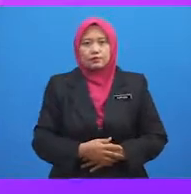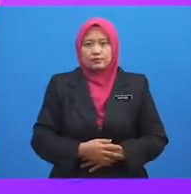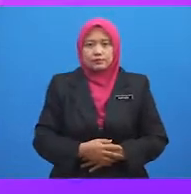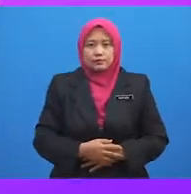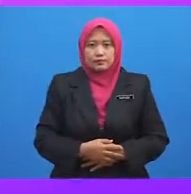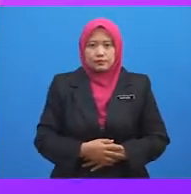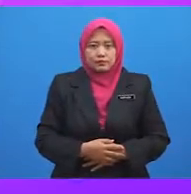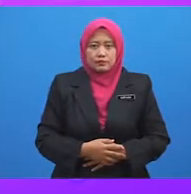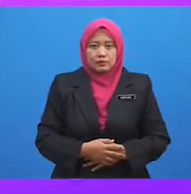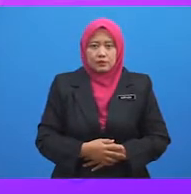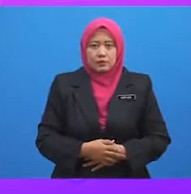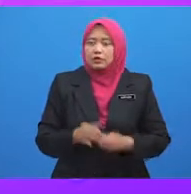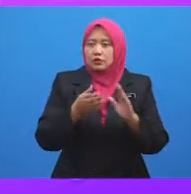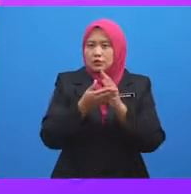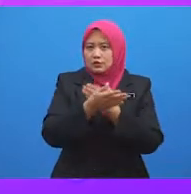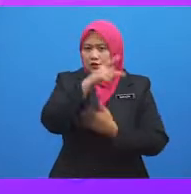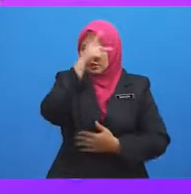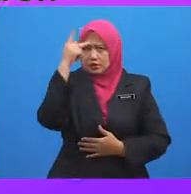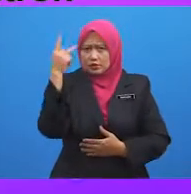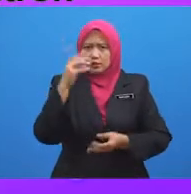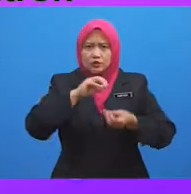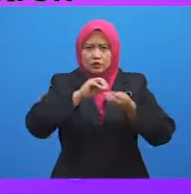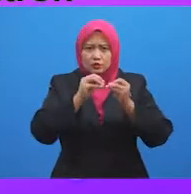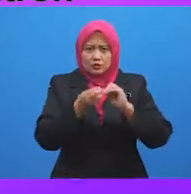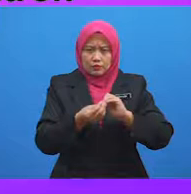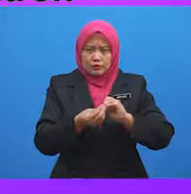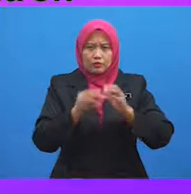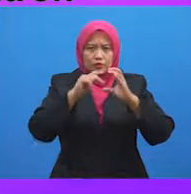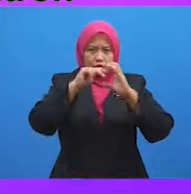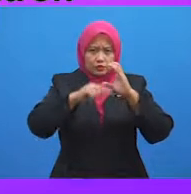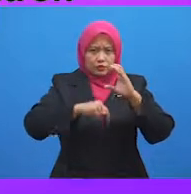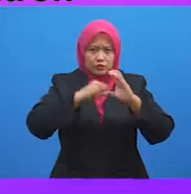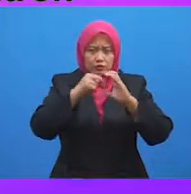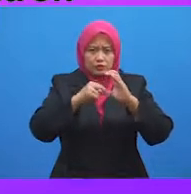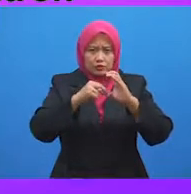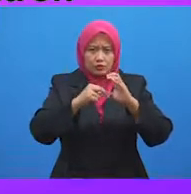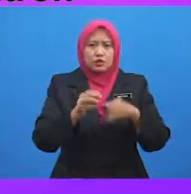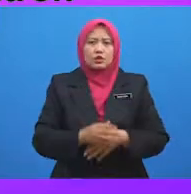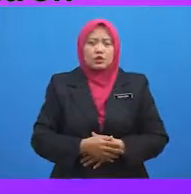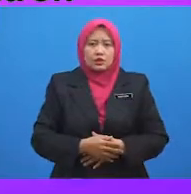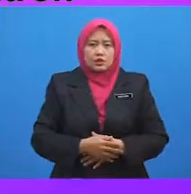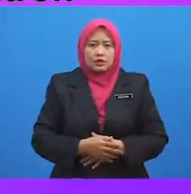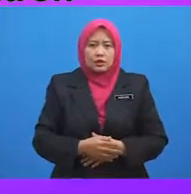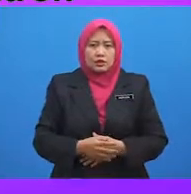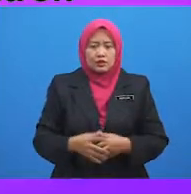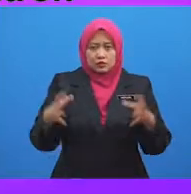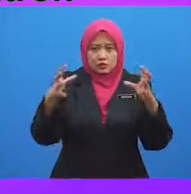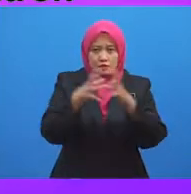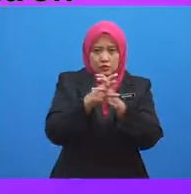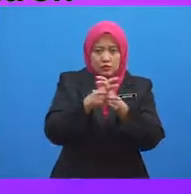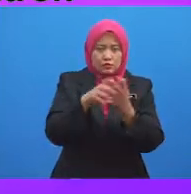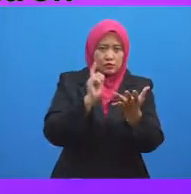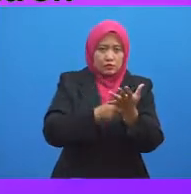Oleh kerana nombor nukleon merupakan hasil tambah bilangan